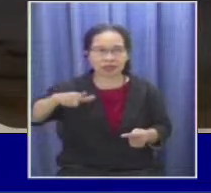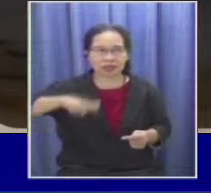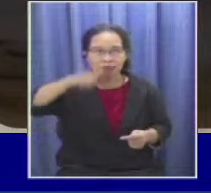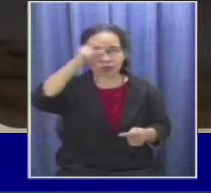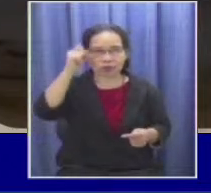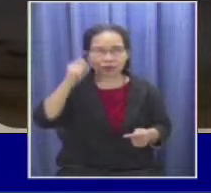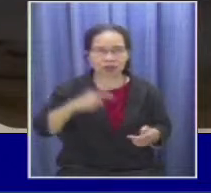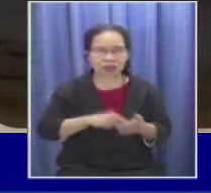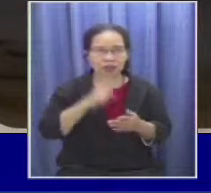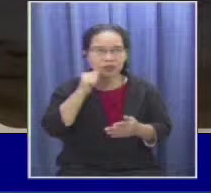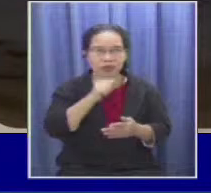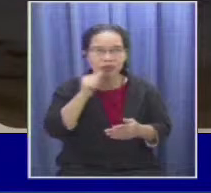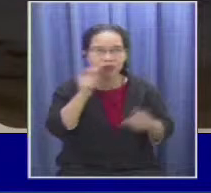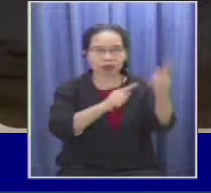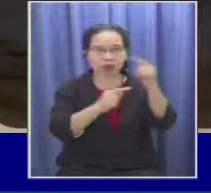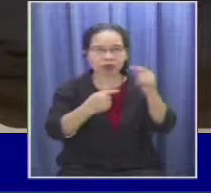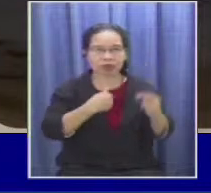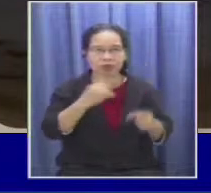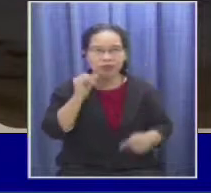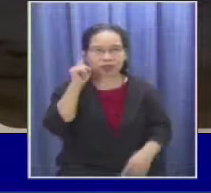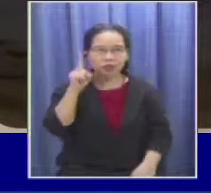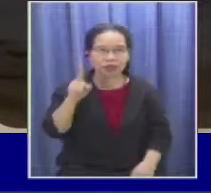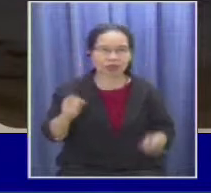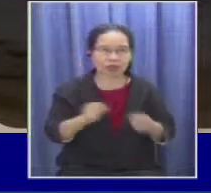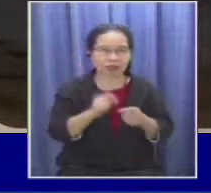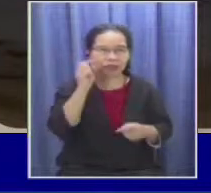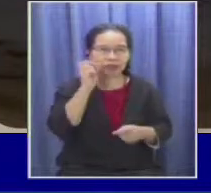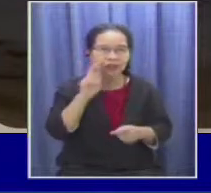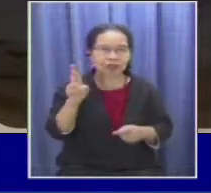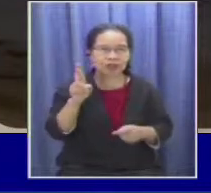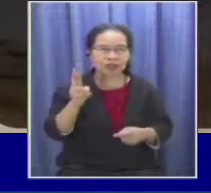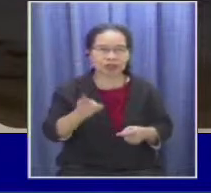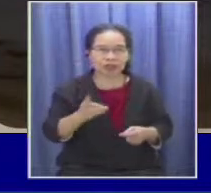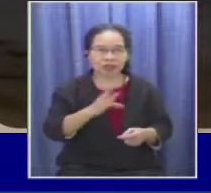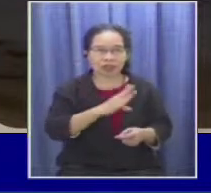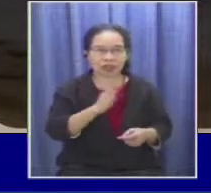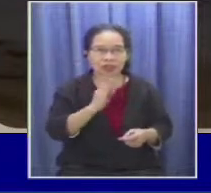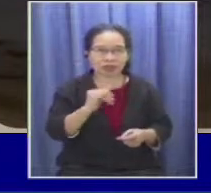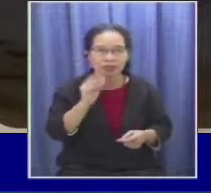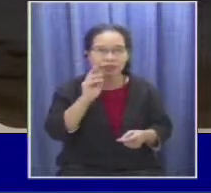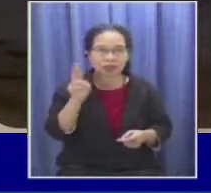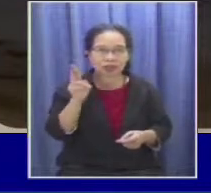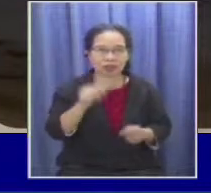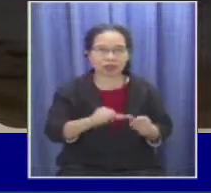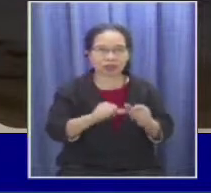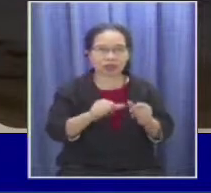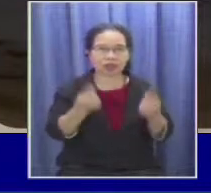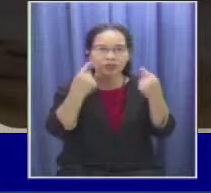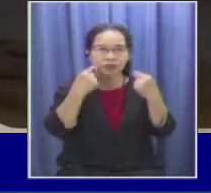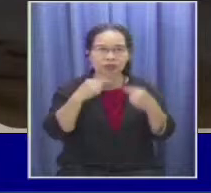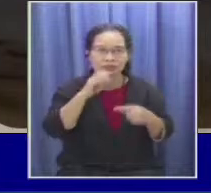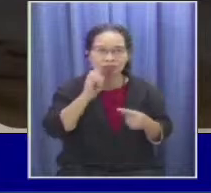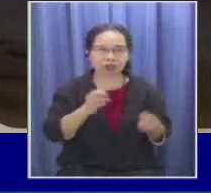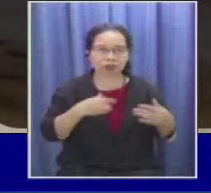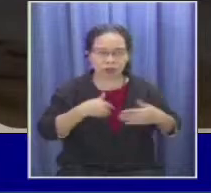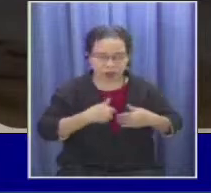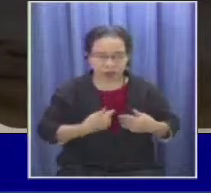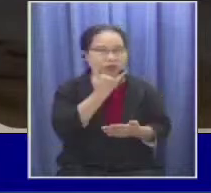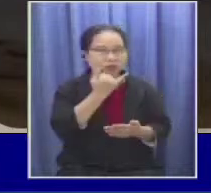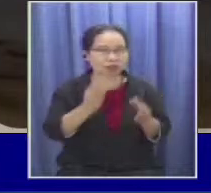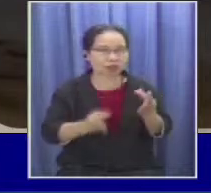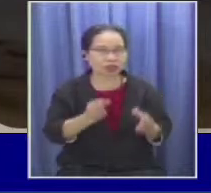nanso wakunafuo yi ha menti mebu watan mama no na wamfa ne ba oba ha da